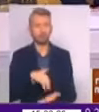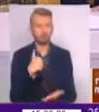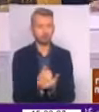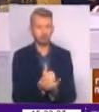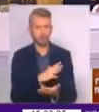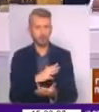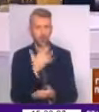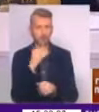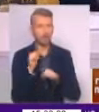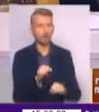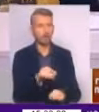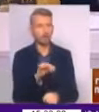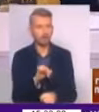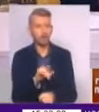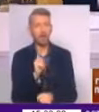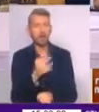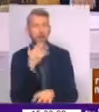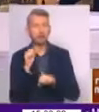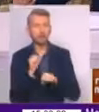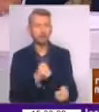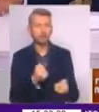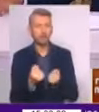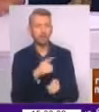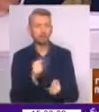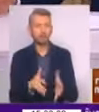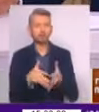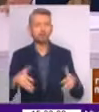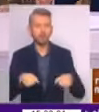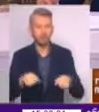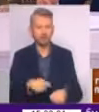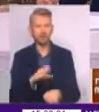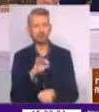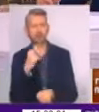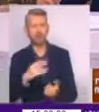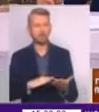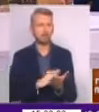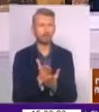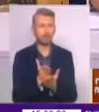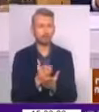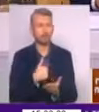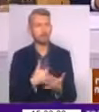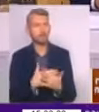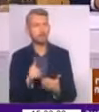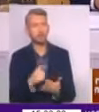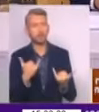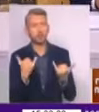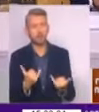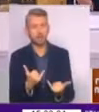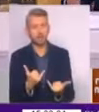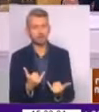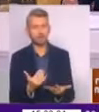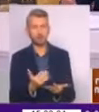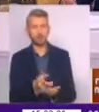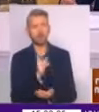двигуном були націоналісти. Але націоналісти борються за широкі права, за соціальні, політичні. Мені здається, що зараз є, от